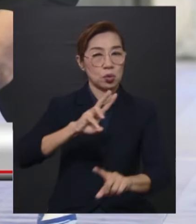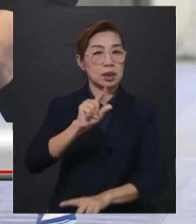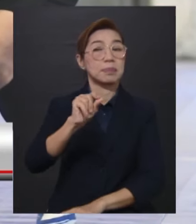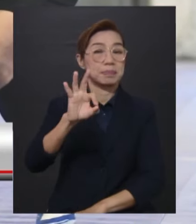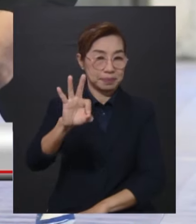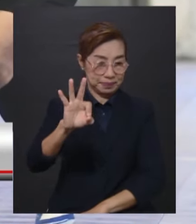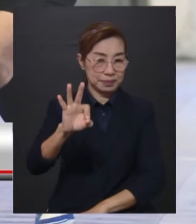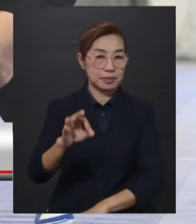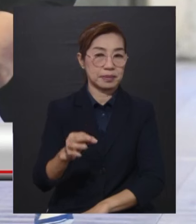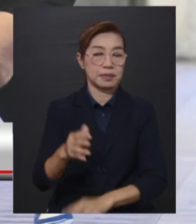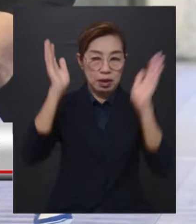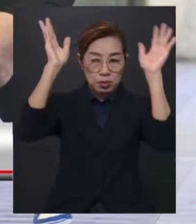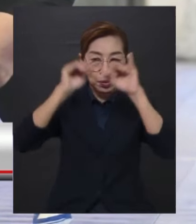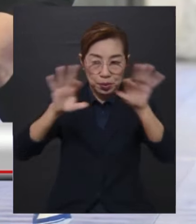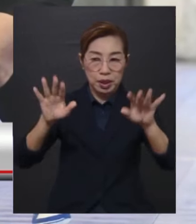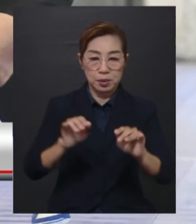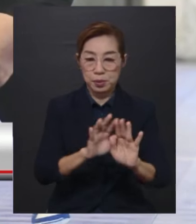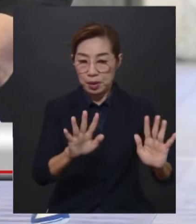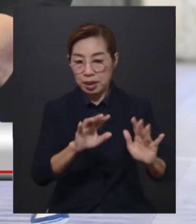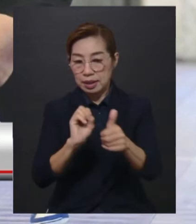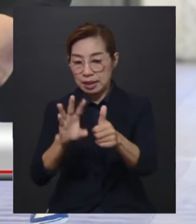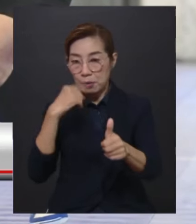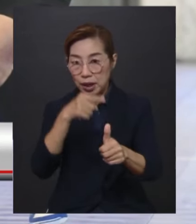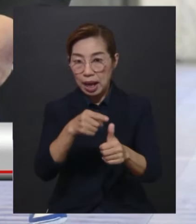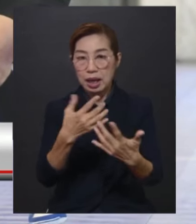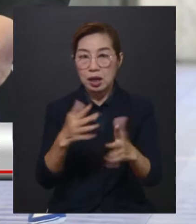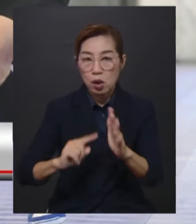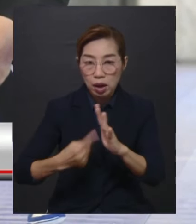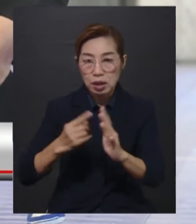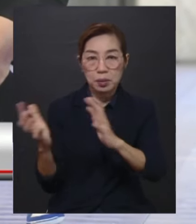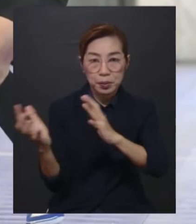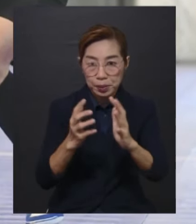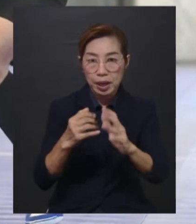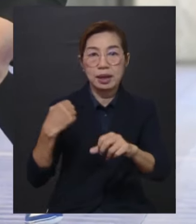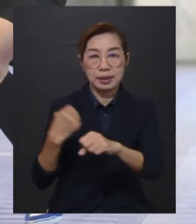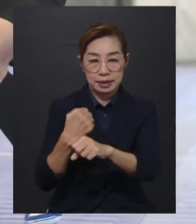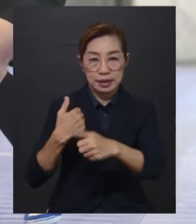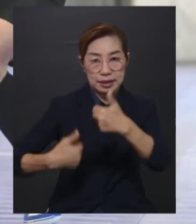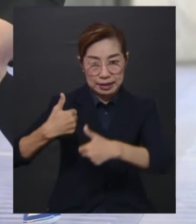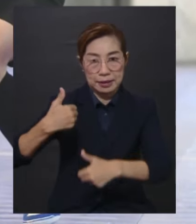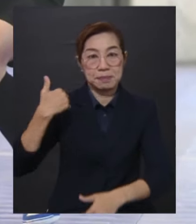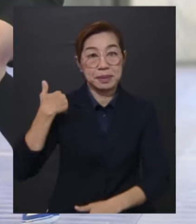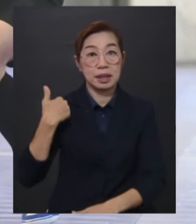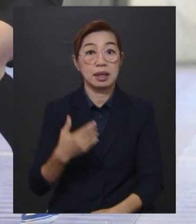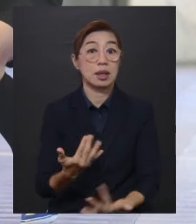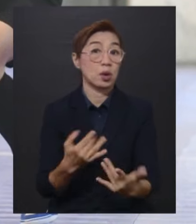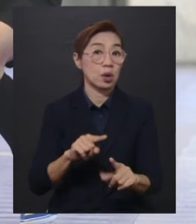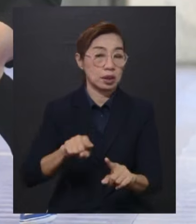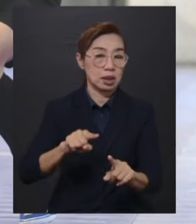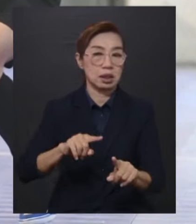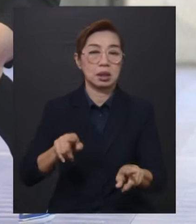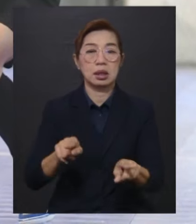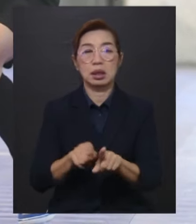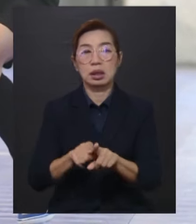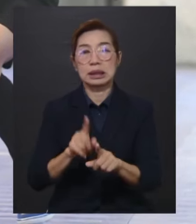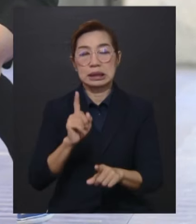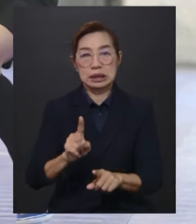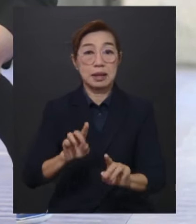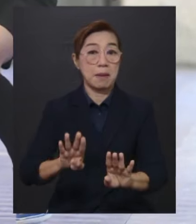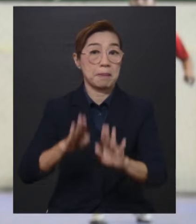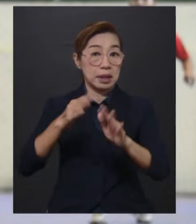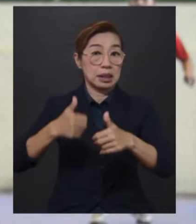นนี้นะครับแล้วก็น่าจะมีเกมอุ่นเครื่องในวันเดียวกันด้วยนะครับก็ย้ำว่าเราเลื่อนไปน ะ สำหรับการเปิดเนี่ยก็